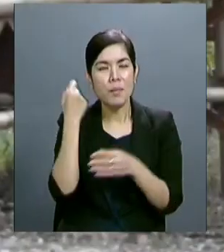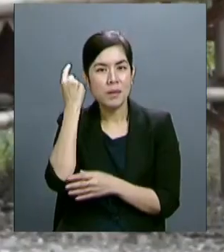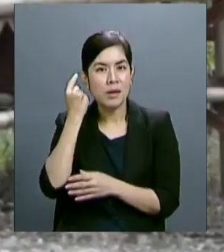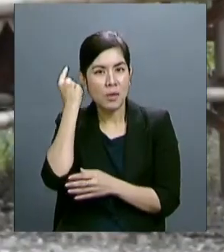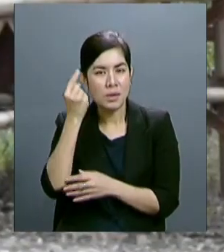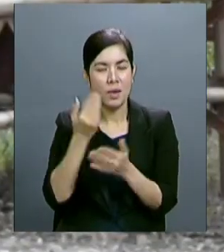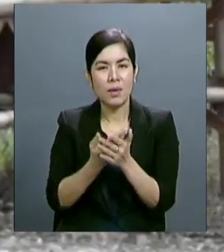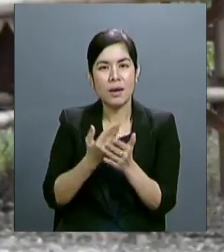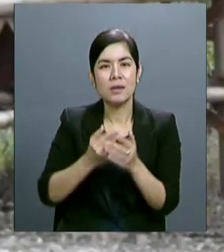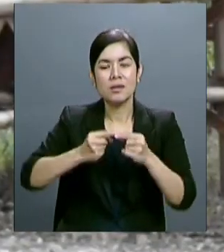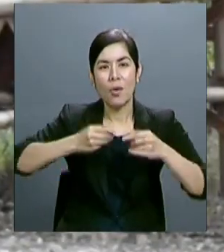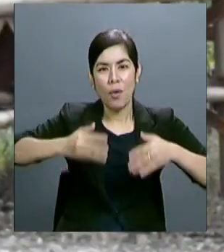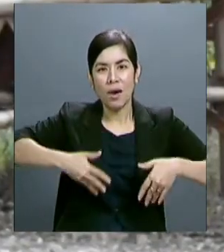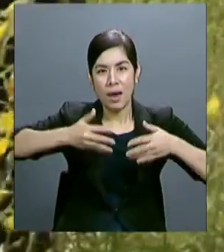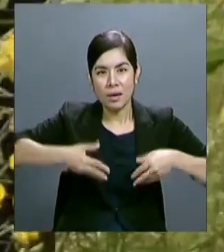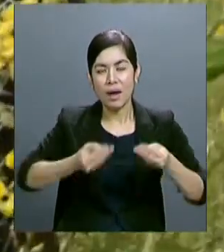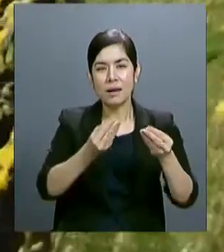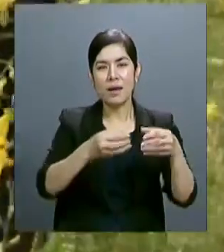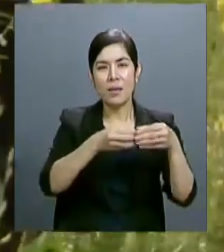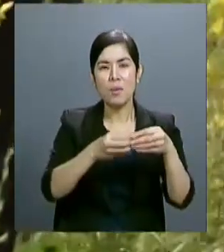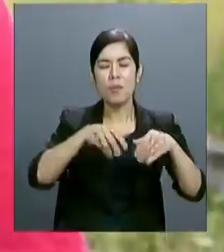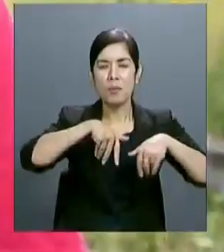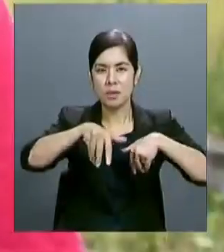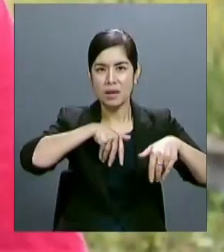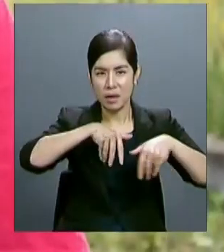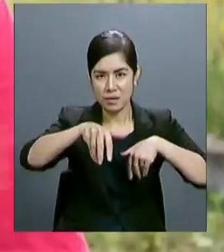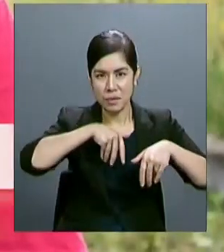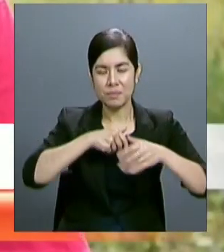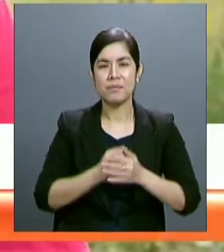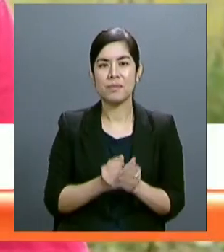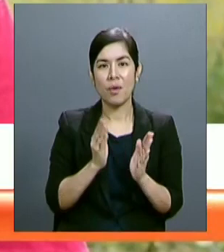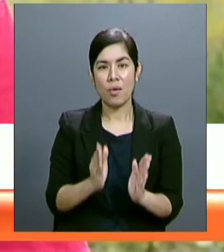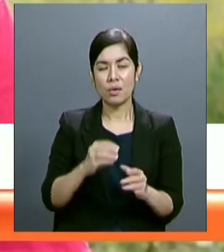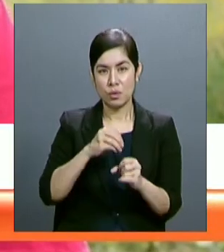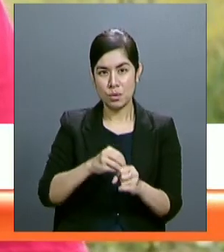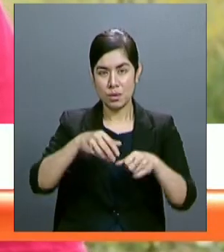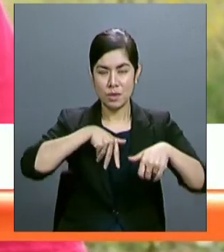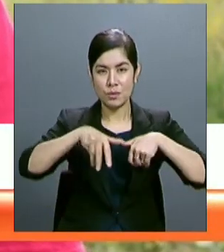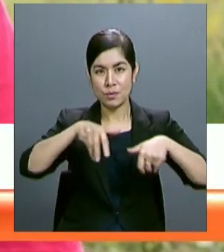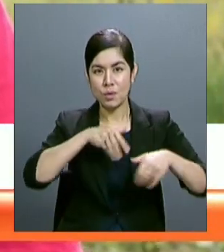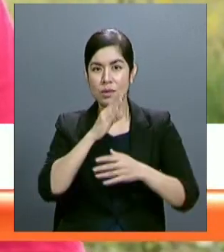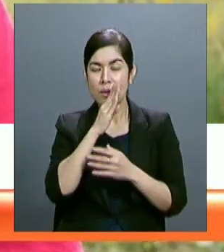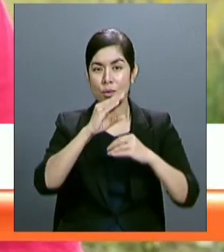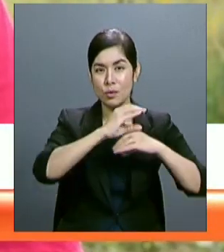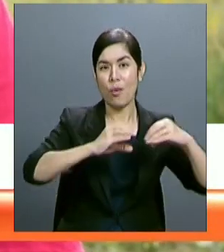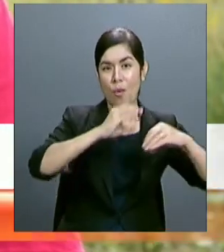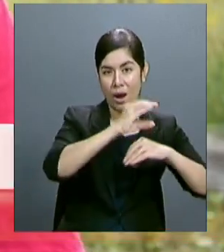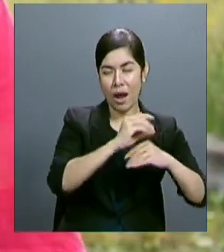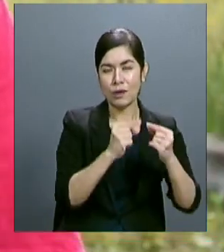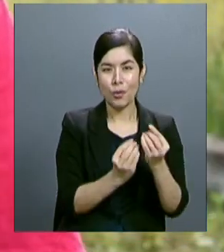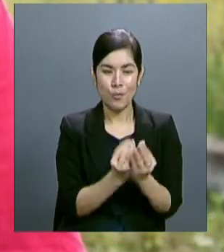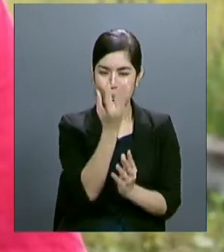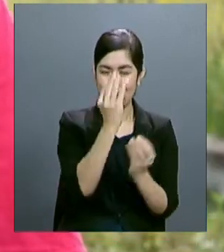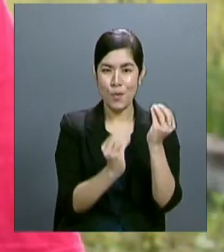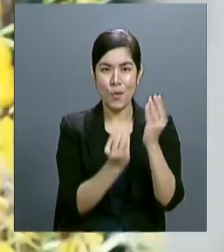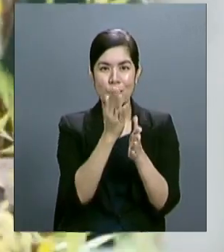างรายได้เสริมให้กับชาวบ้านตำบลรำแดง คนในชุมชนนะคะถ้ามีโครงการปอเทืองที่นี่ชุมชนมีราย